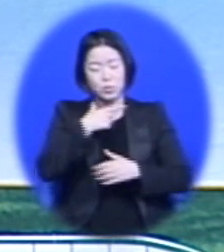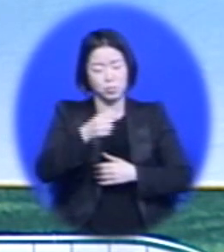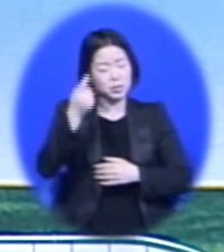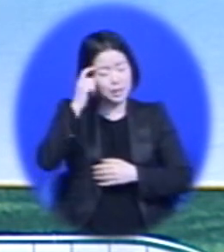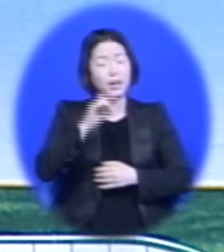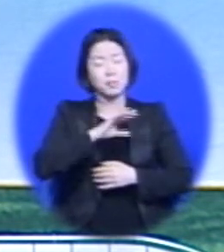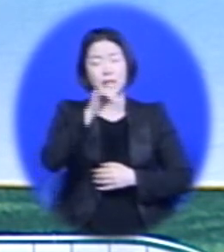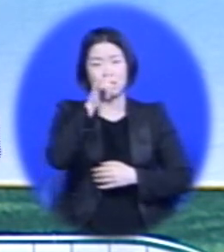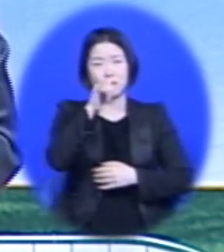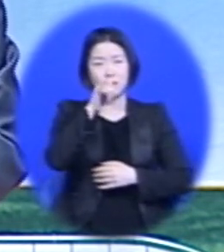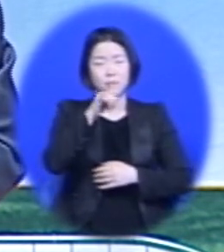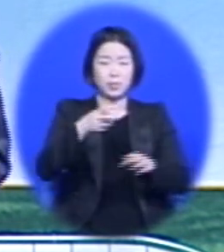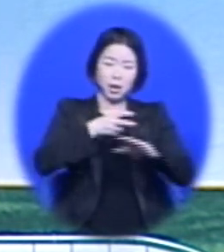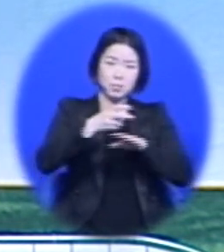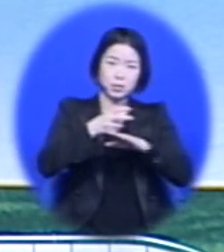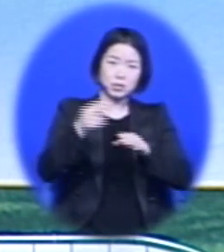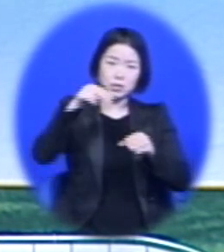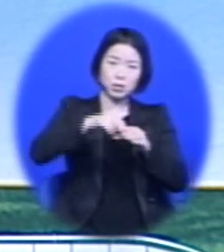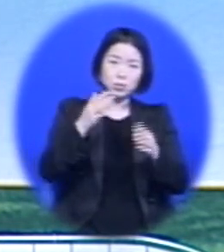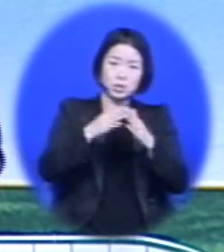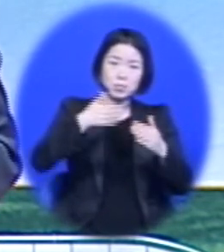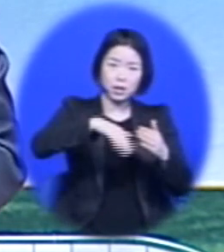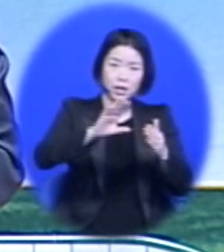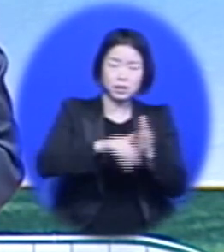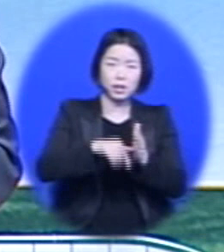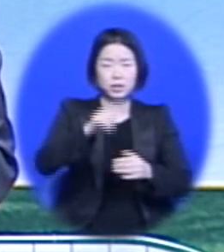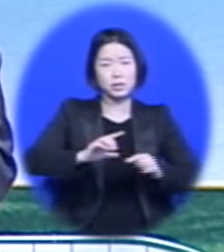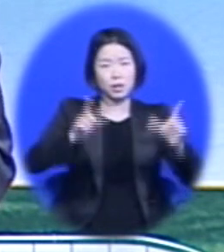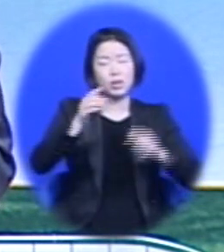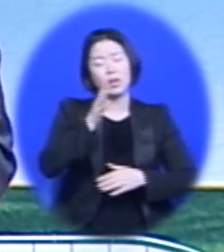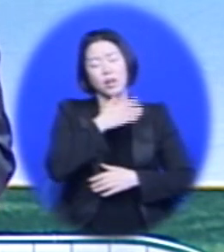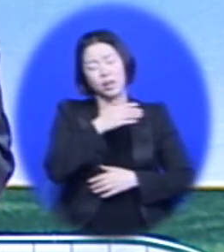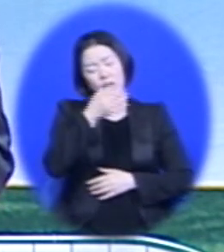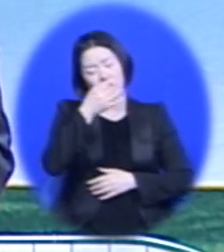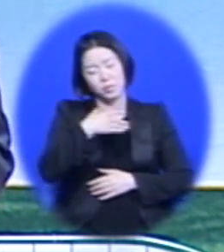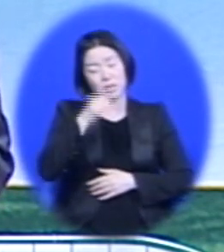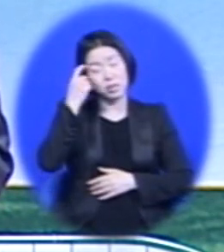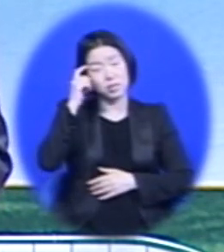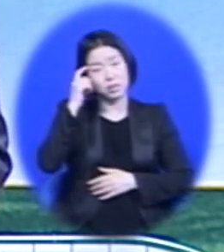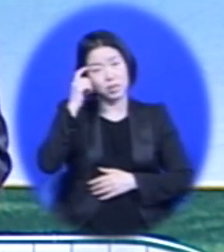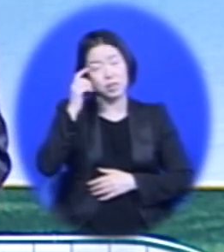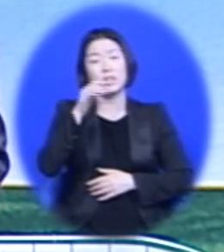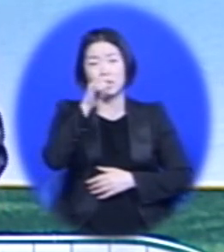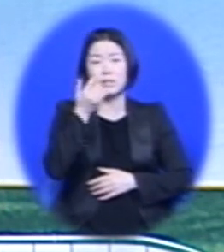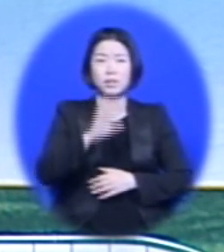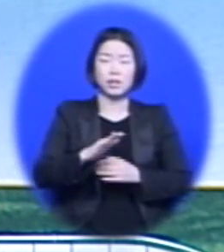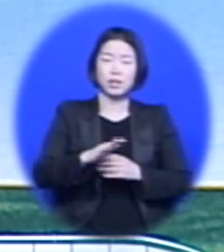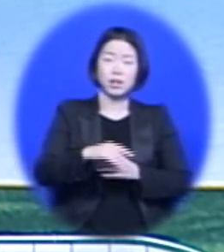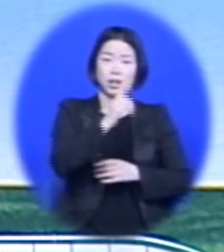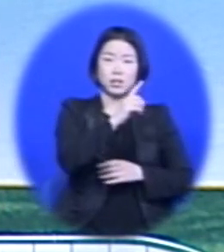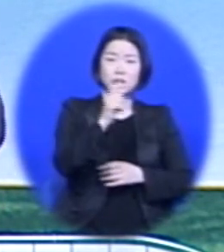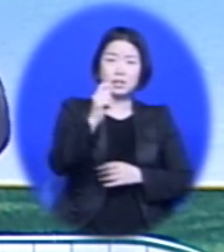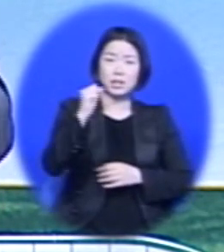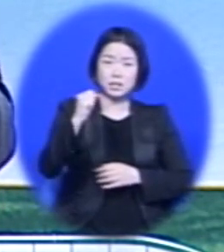했습니다. 버스를 타고 집에 가는데 그날도 아 힘들다 그런 생각을 했는데 아,